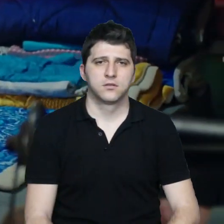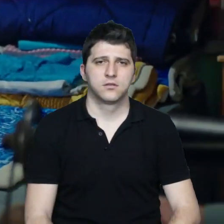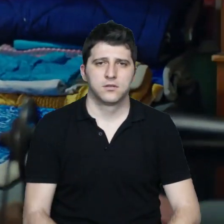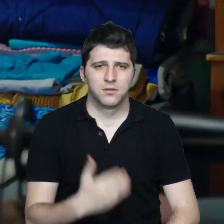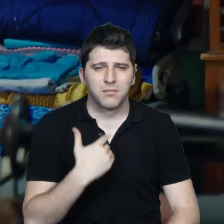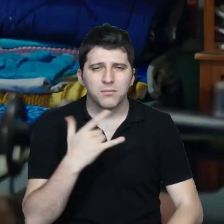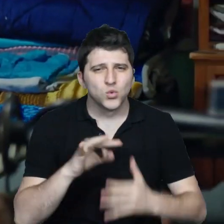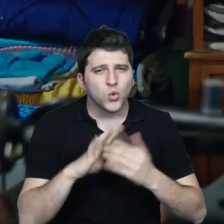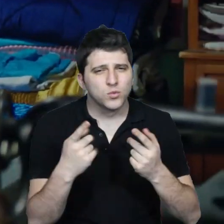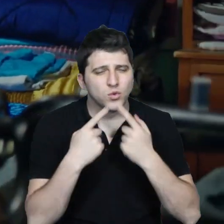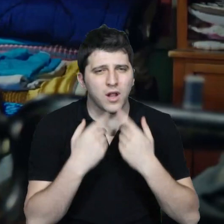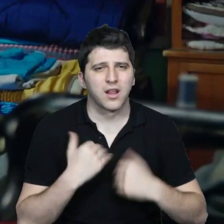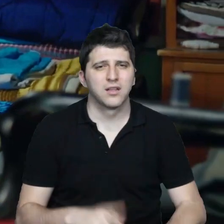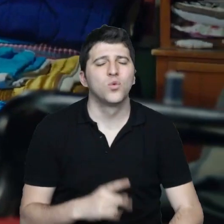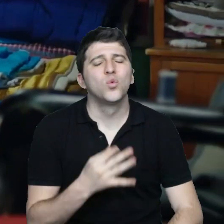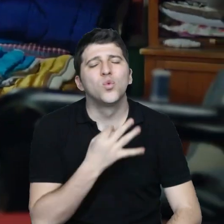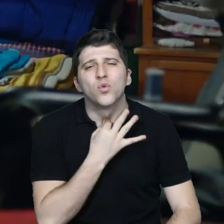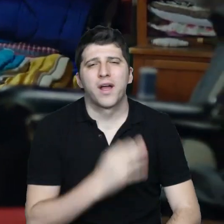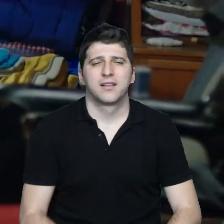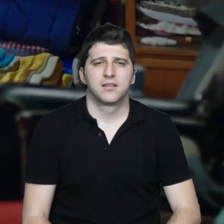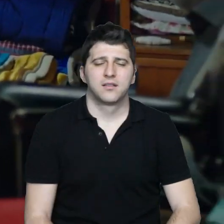Bana bir yol göster, Allah aşkına.